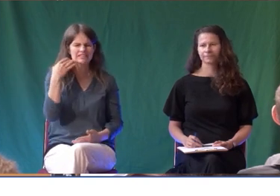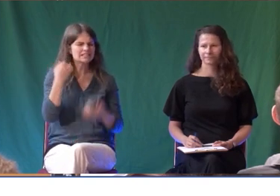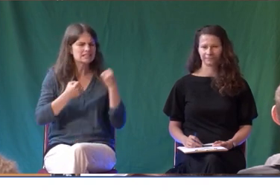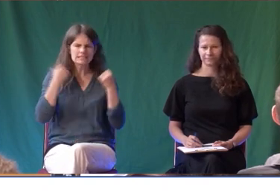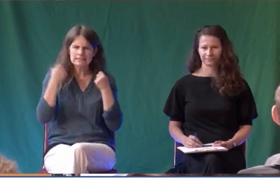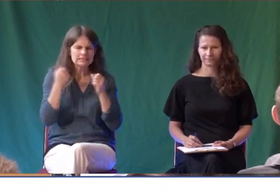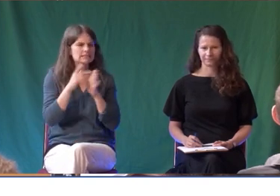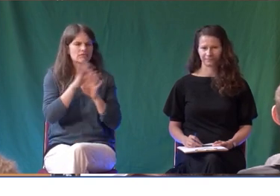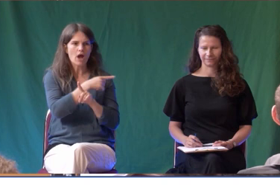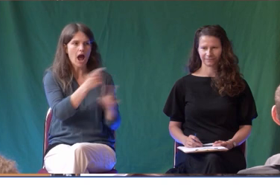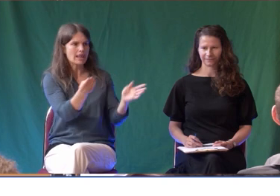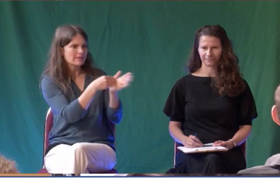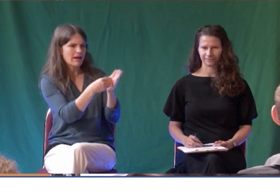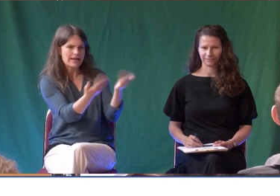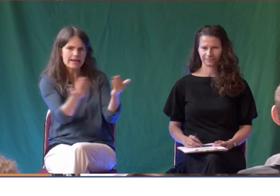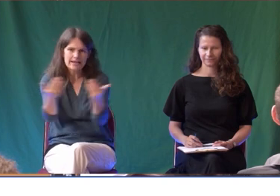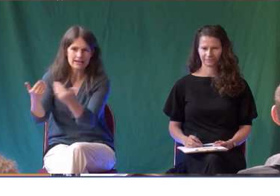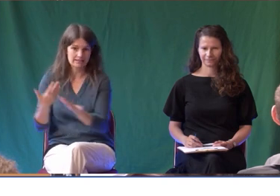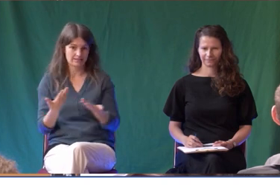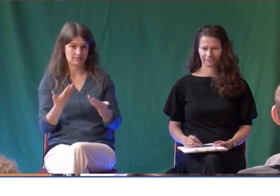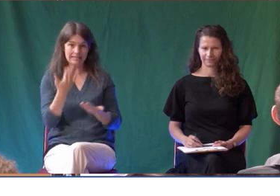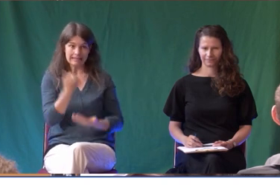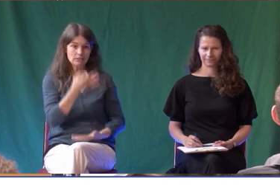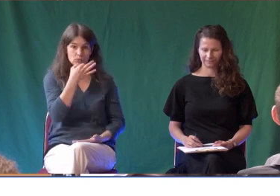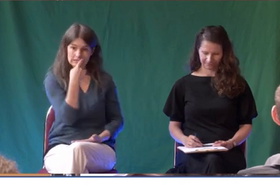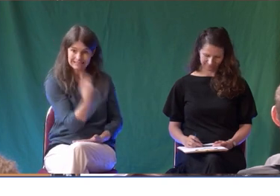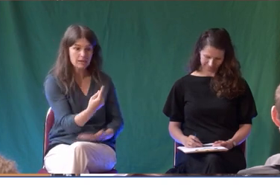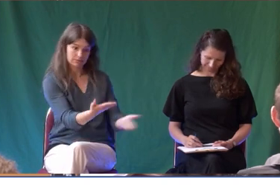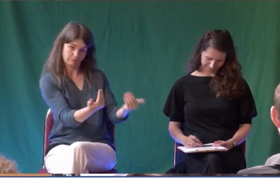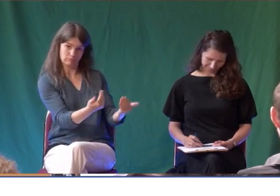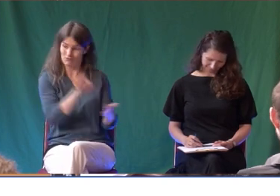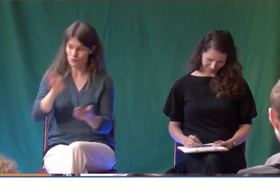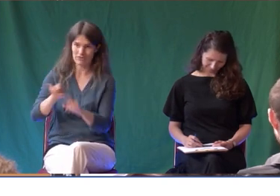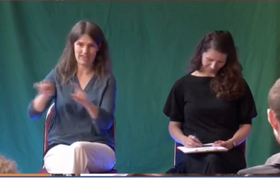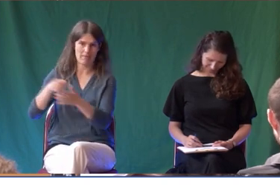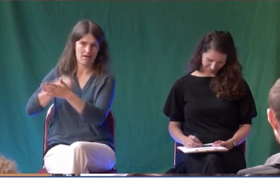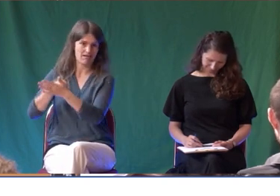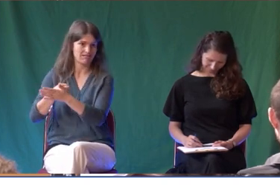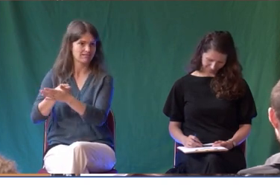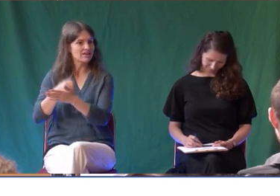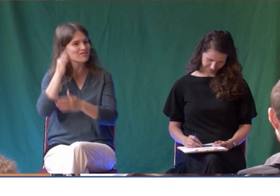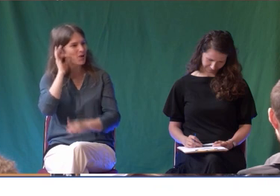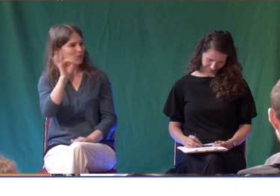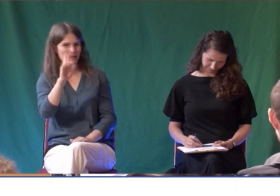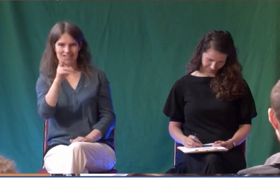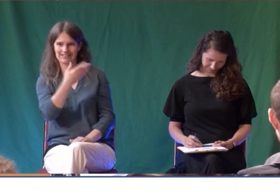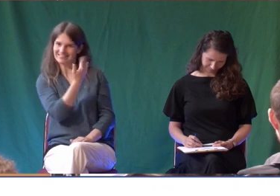Kinder und Jugendliche und die geht es Frau rüthrich wir freuen uns auf Ihre Rede